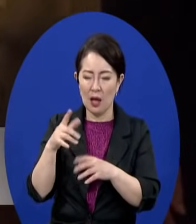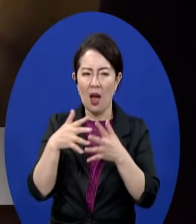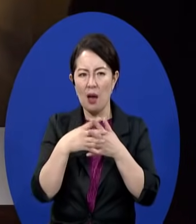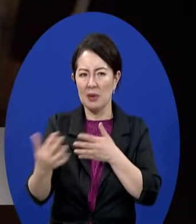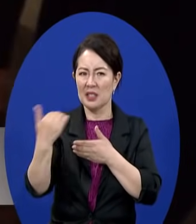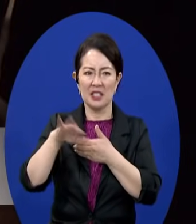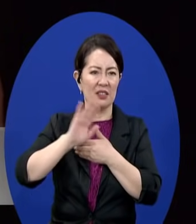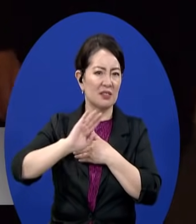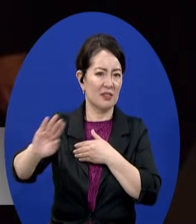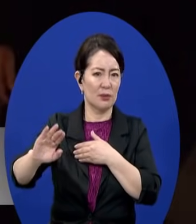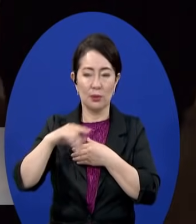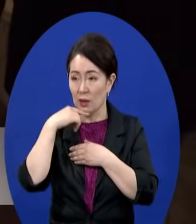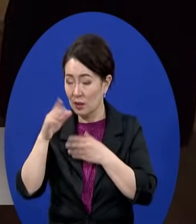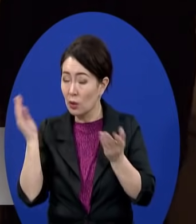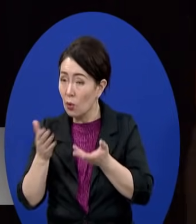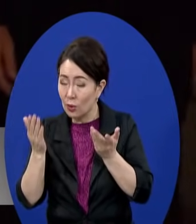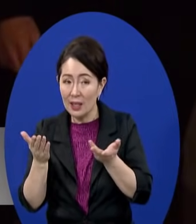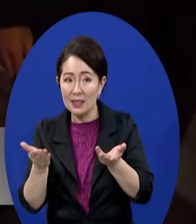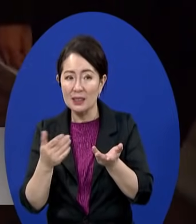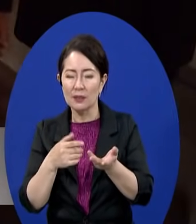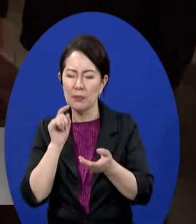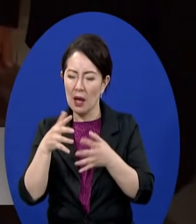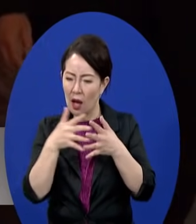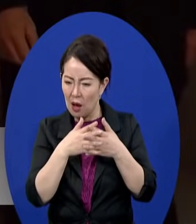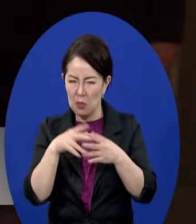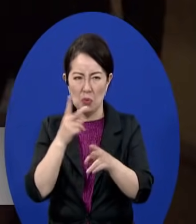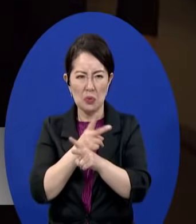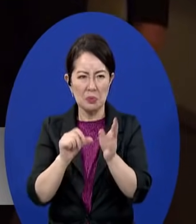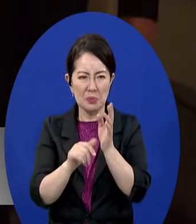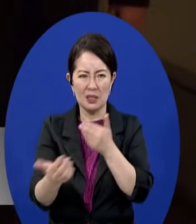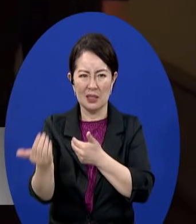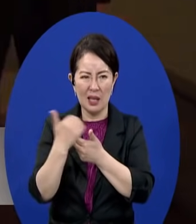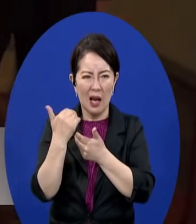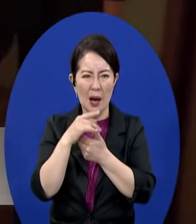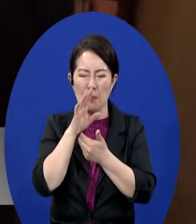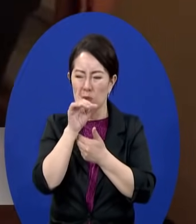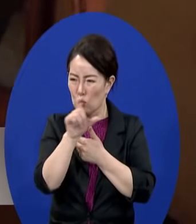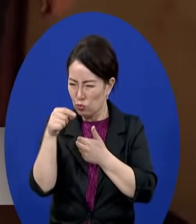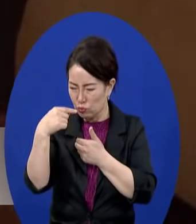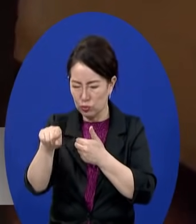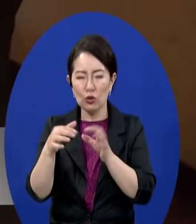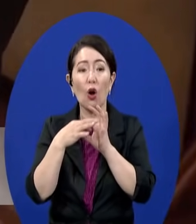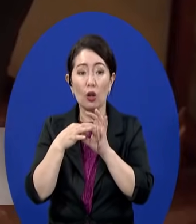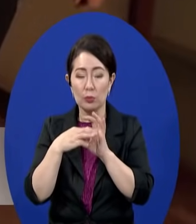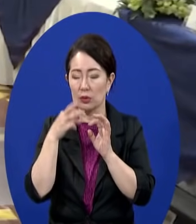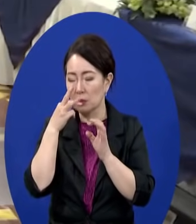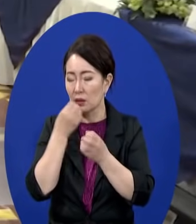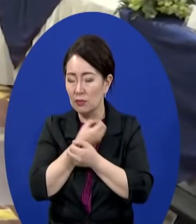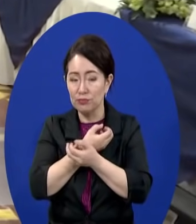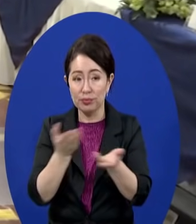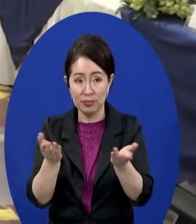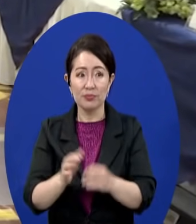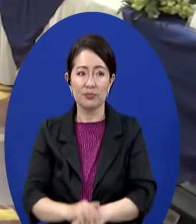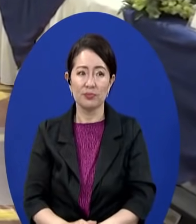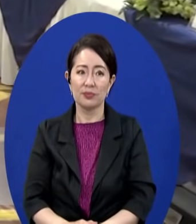зөвлөхгүй байхыг уриалсан байна. Энэ нь Америкийн нэгдсэн улс руу хууль бусаар цагаачлахыг эрмэлзэж байгаа хэн бүхэнд хамаатай хэмээн тэрээр цохон